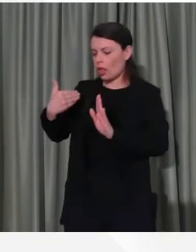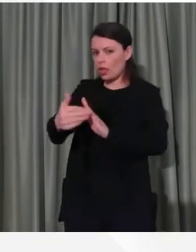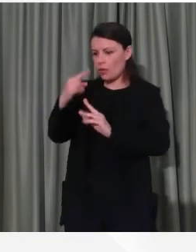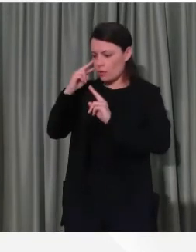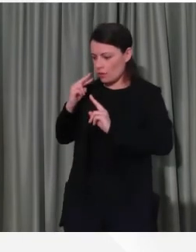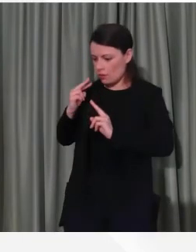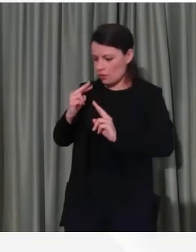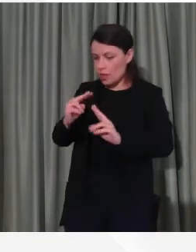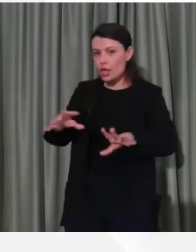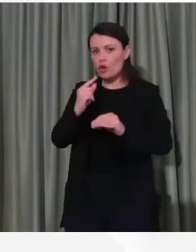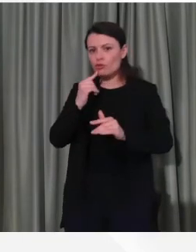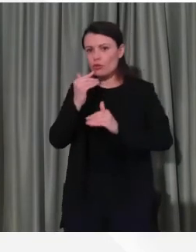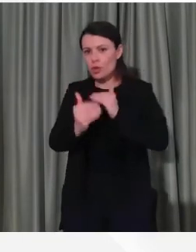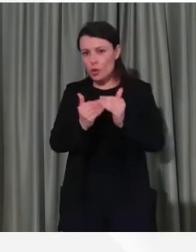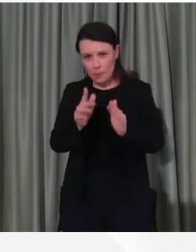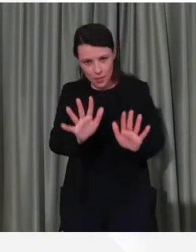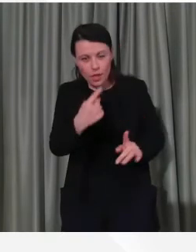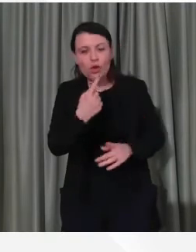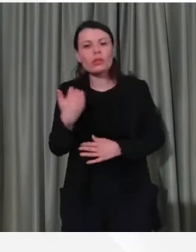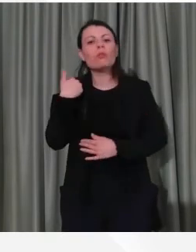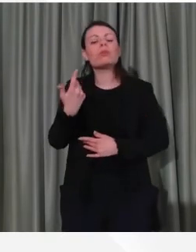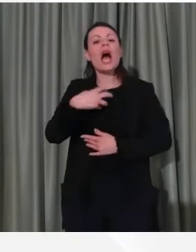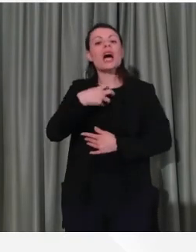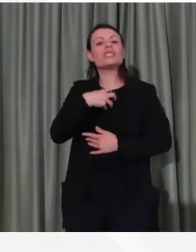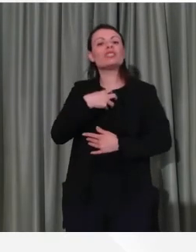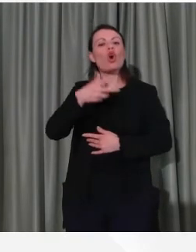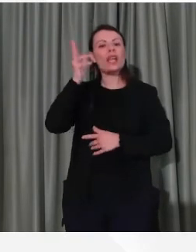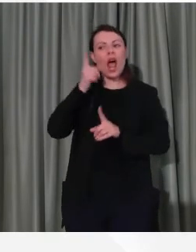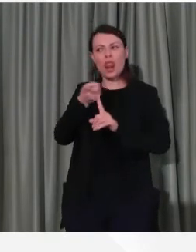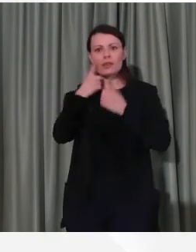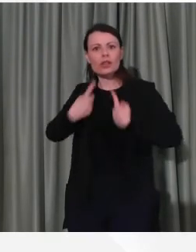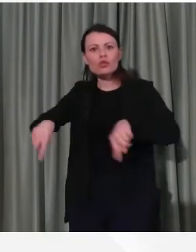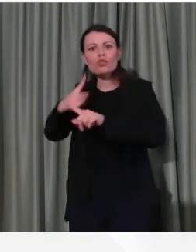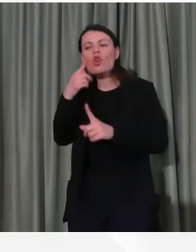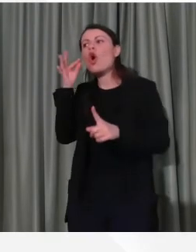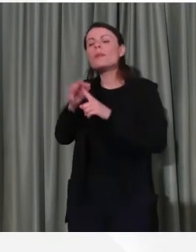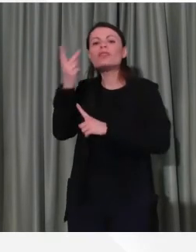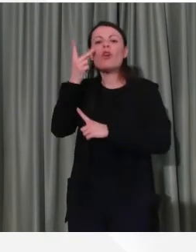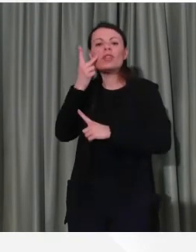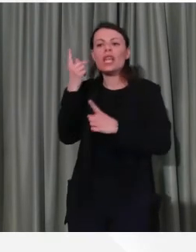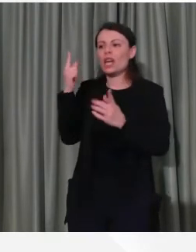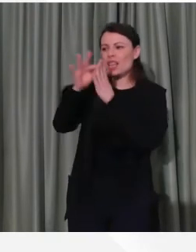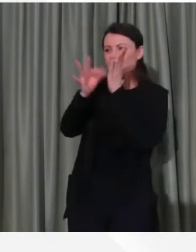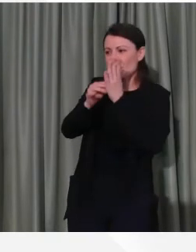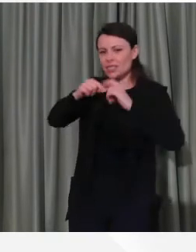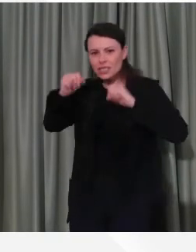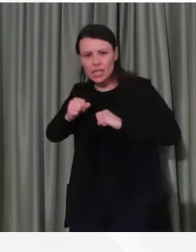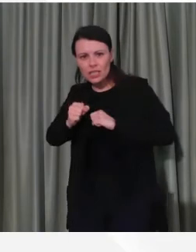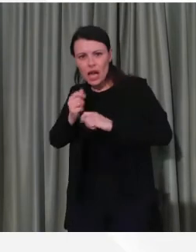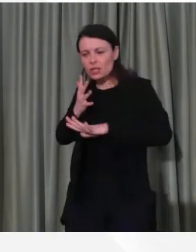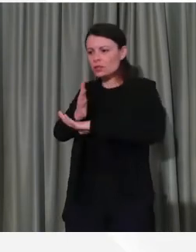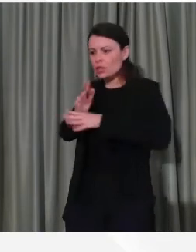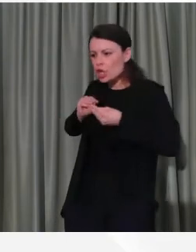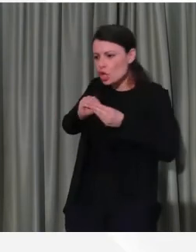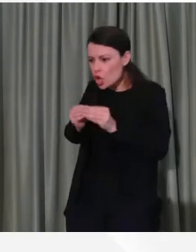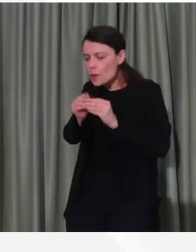momento è in riunione proprio per valutare dati sanitari, manovre, monitoraggio, per capire